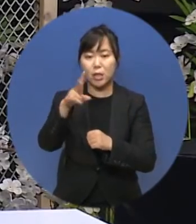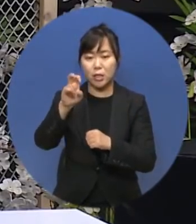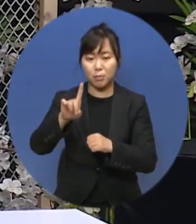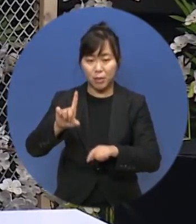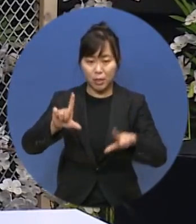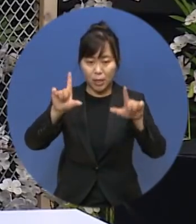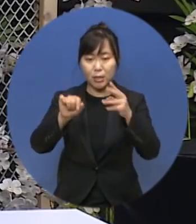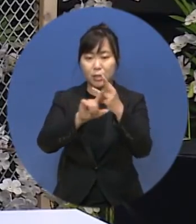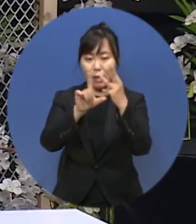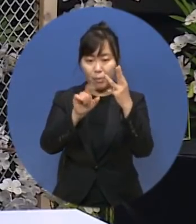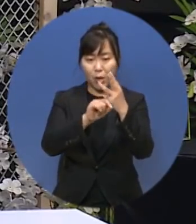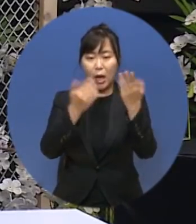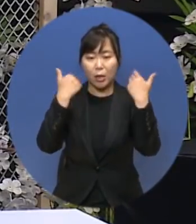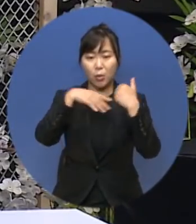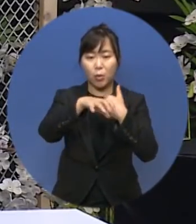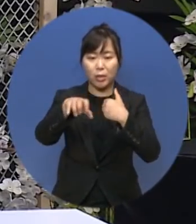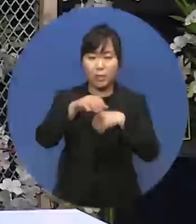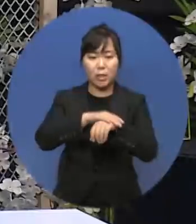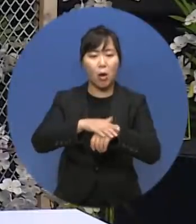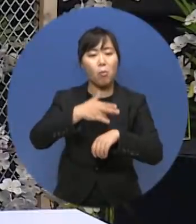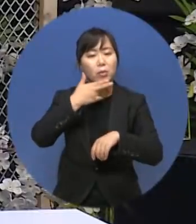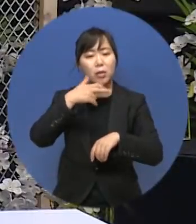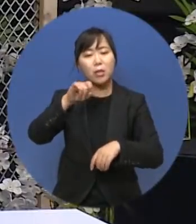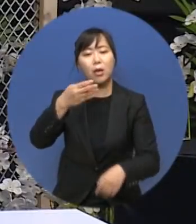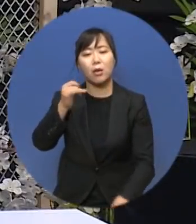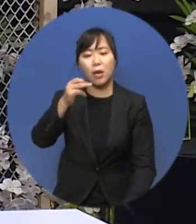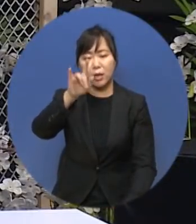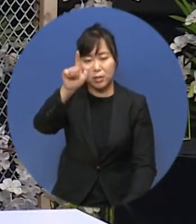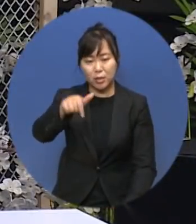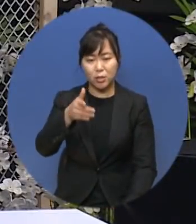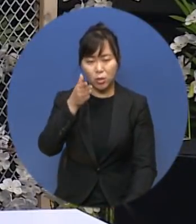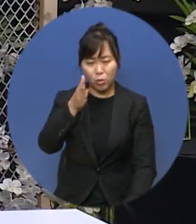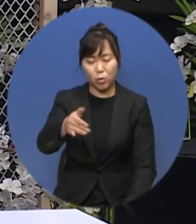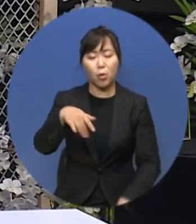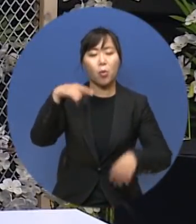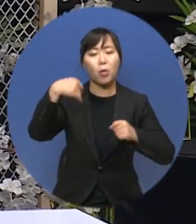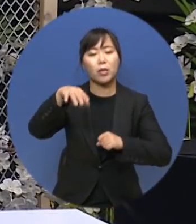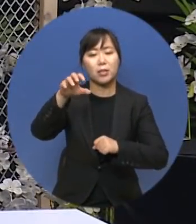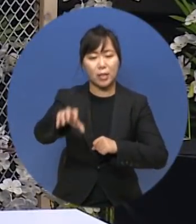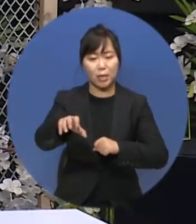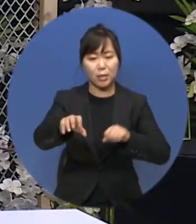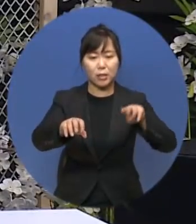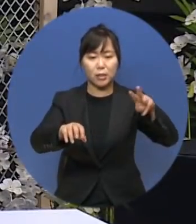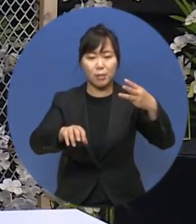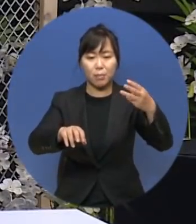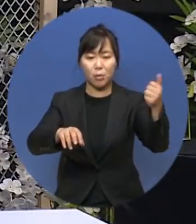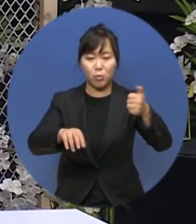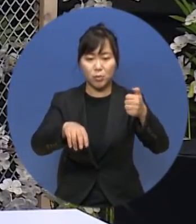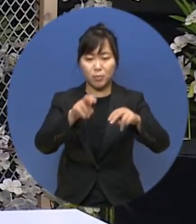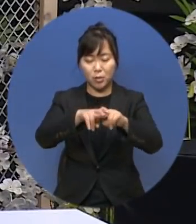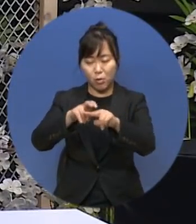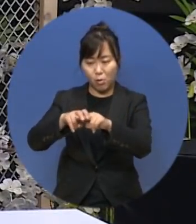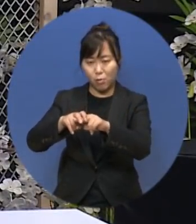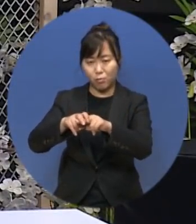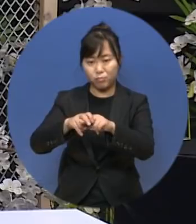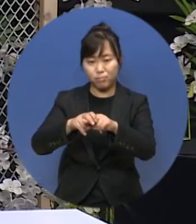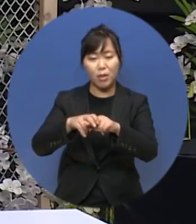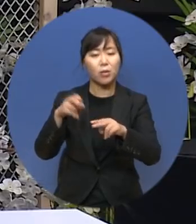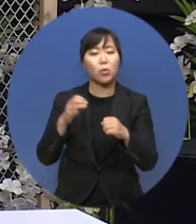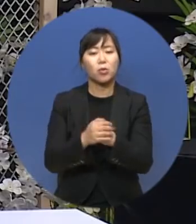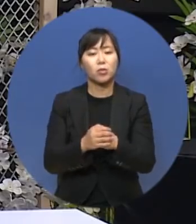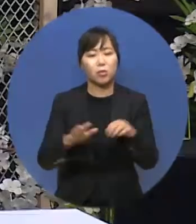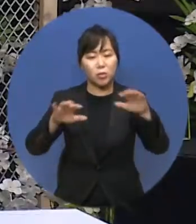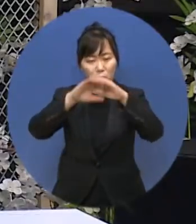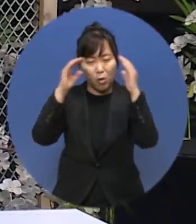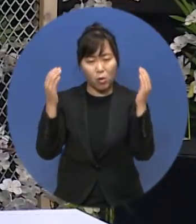3월 학교 현장에 잘 없는 클래식 전용 공연장 350여 석이 됩니다. 또한